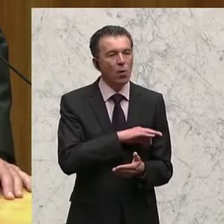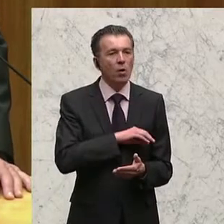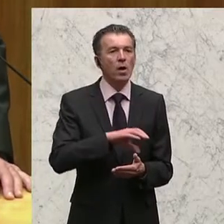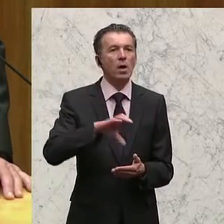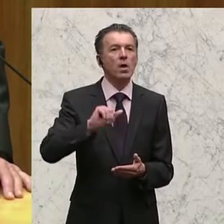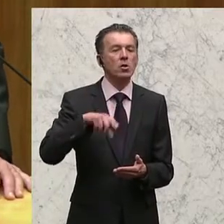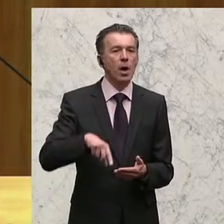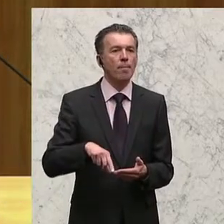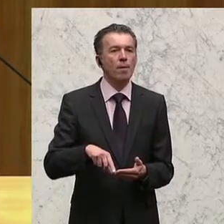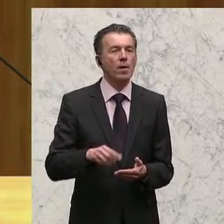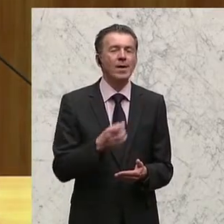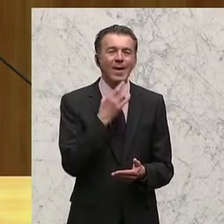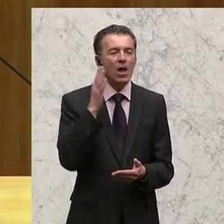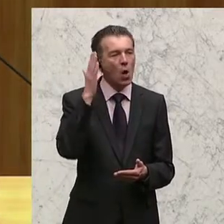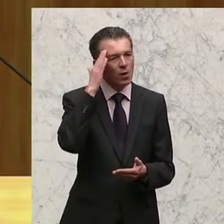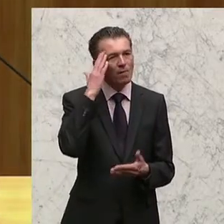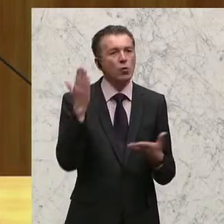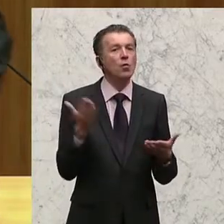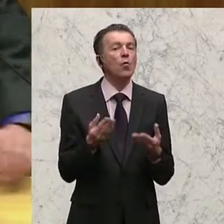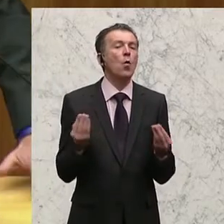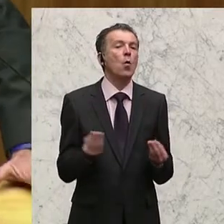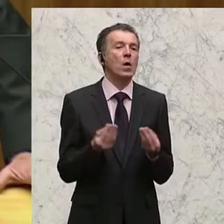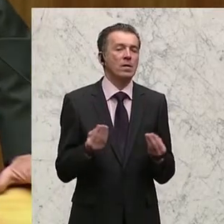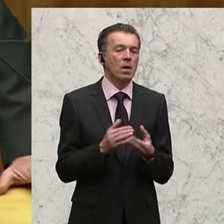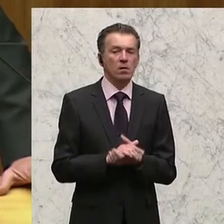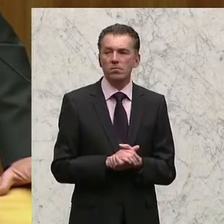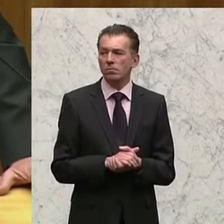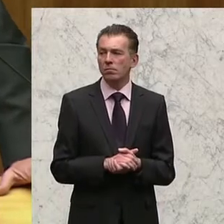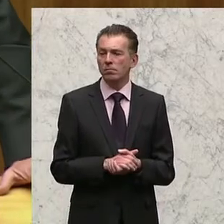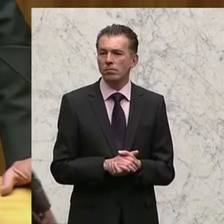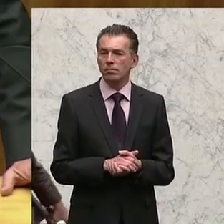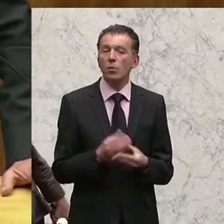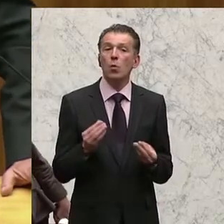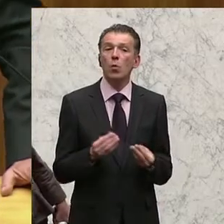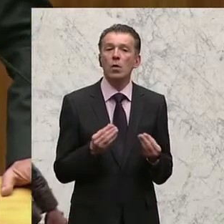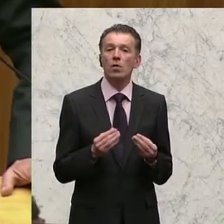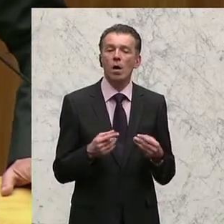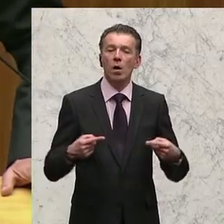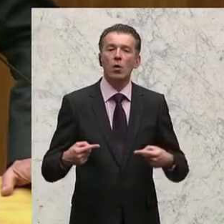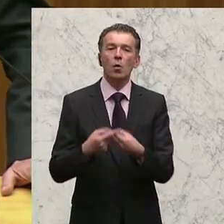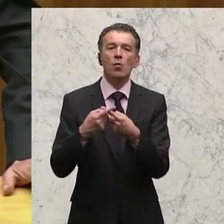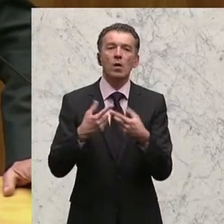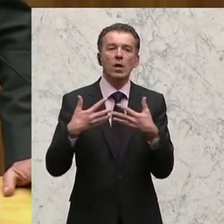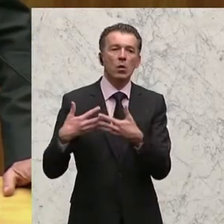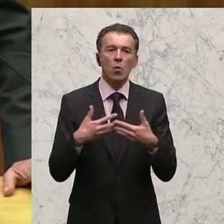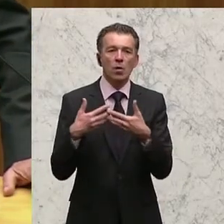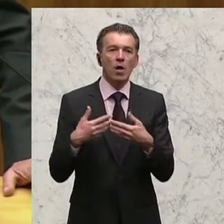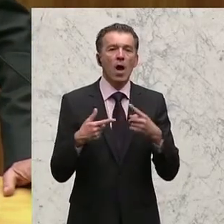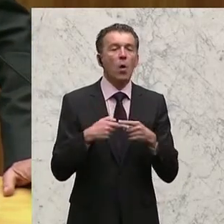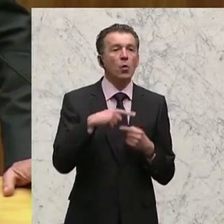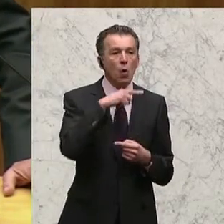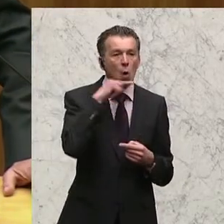Chap hat genau gewusst, wo die Ursachen liegen, nämlich die Ursachen liegen in diesem Konflikt zwischen USA und